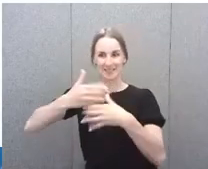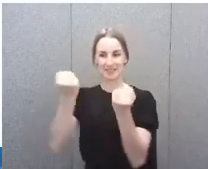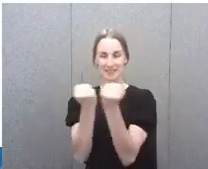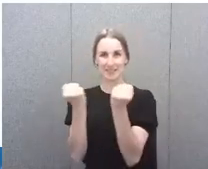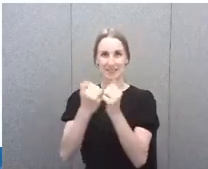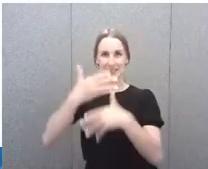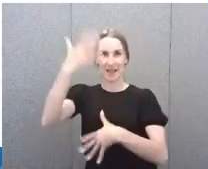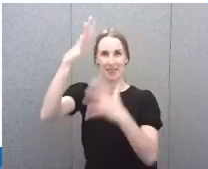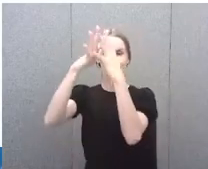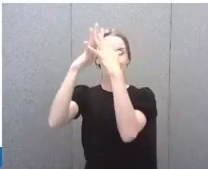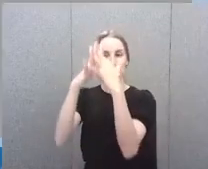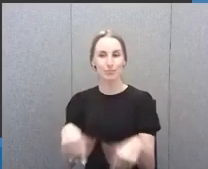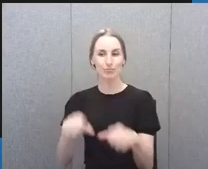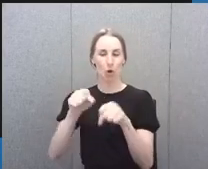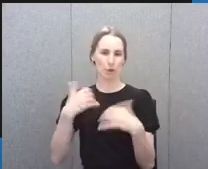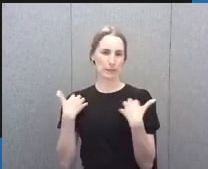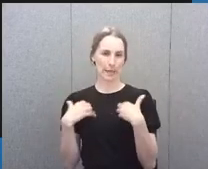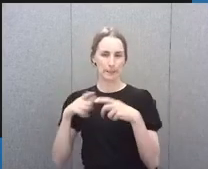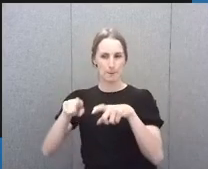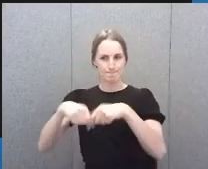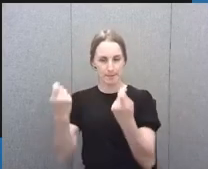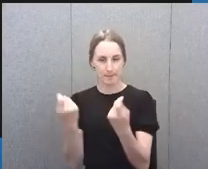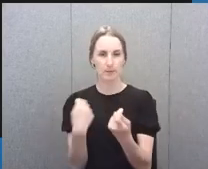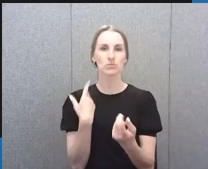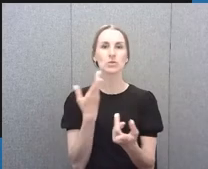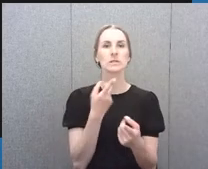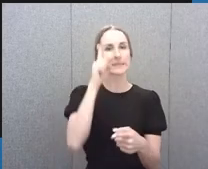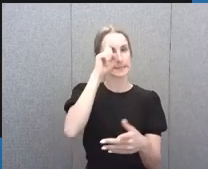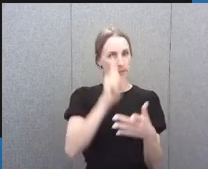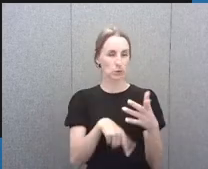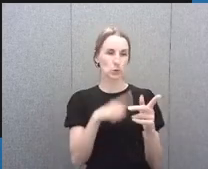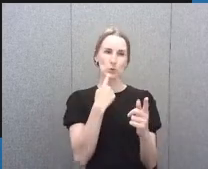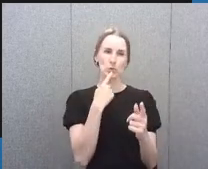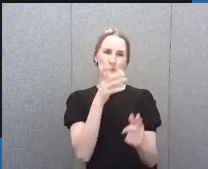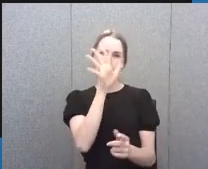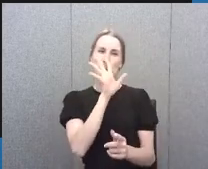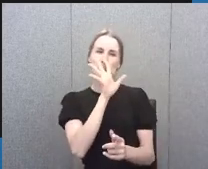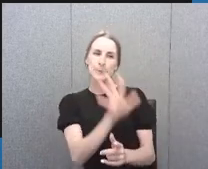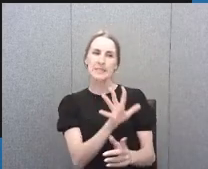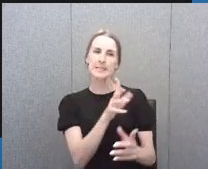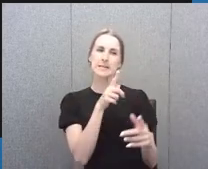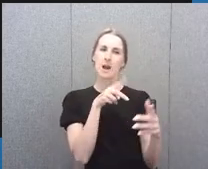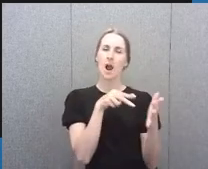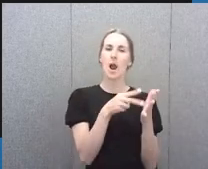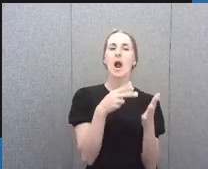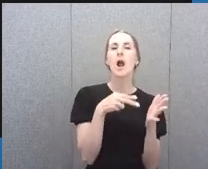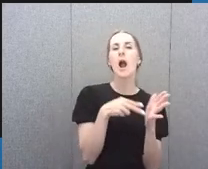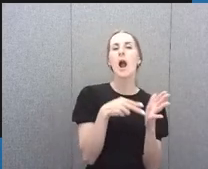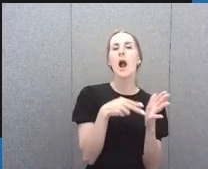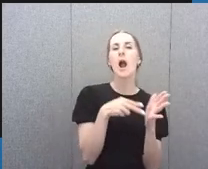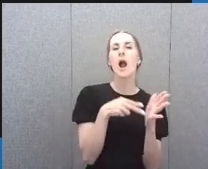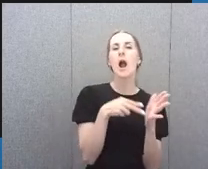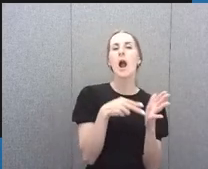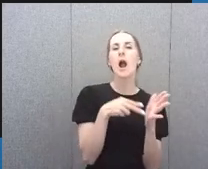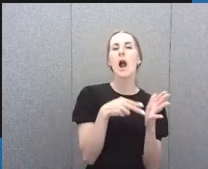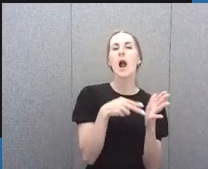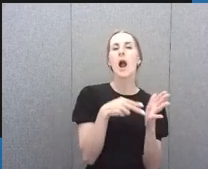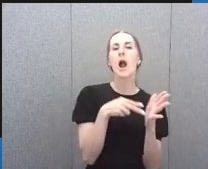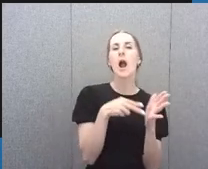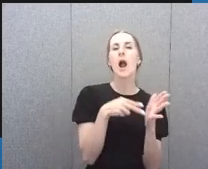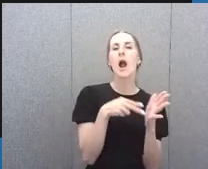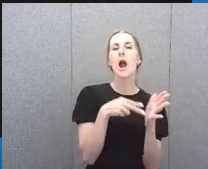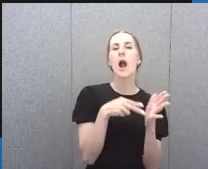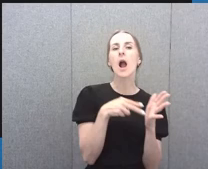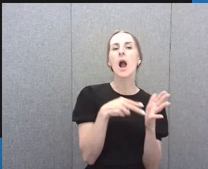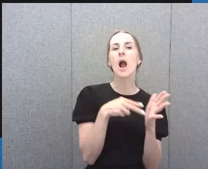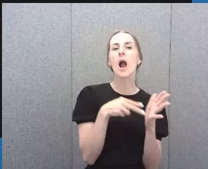берлинская стена должна быть разрушена как можно быстрее. Знаю, что это очень трудно. Знаю, какова эта цена, но иногда